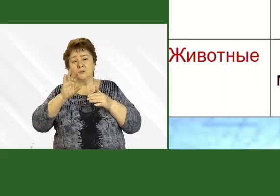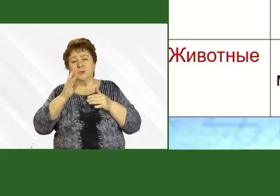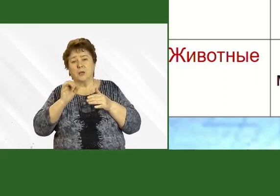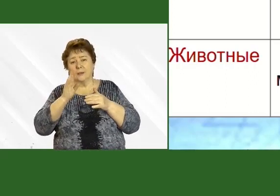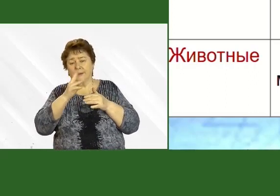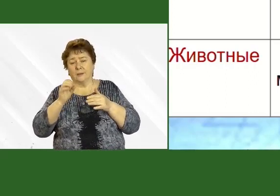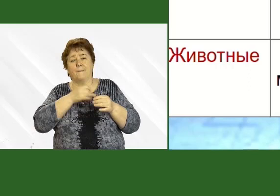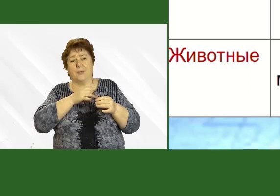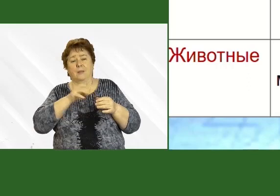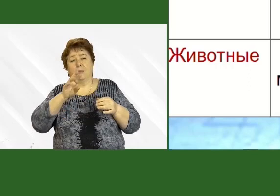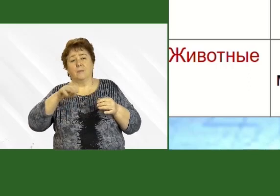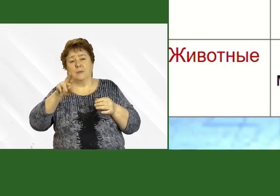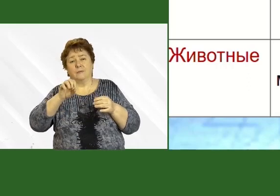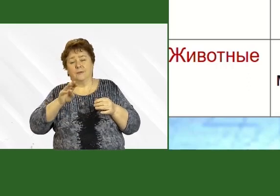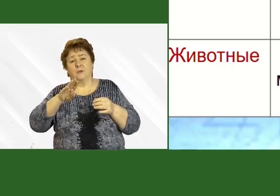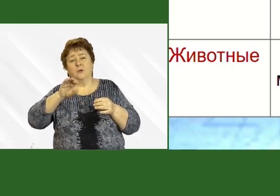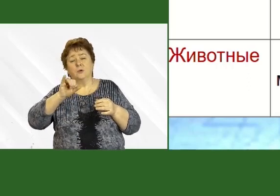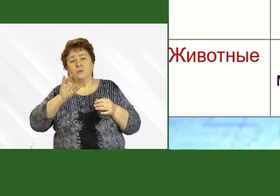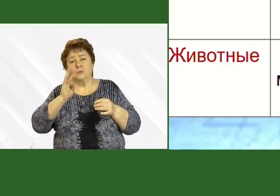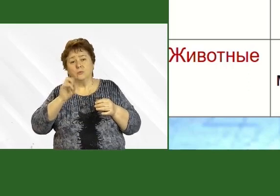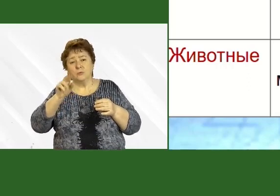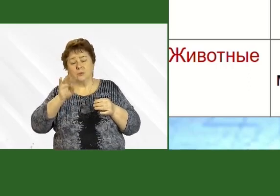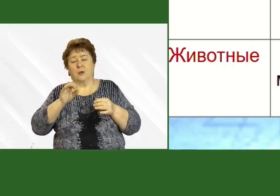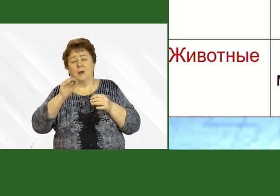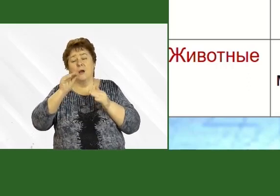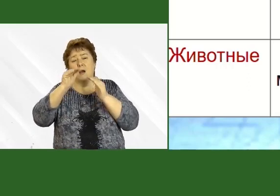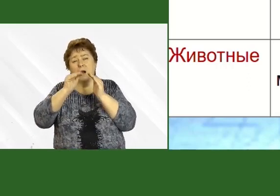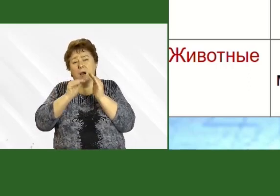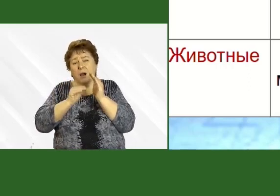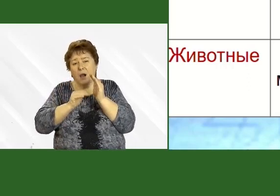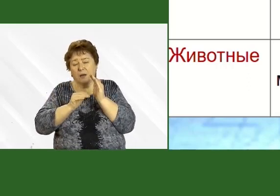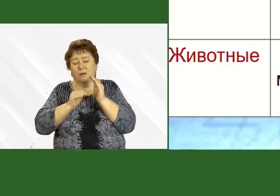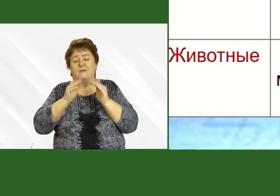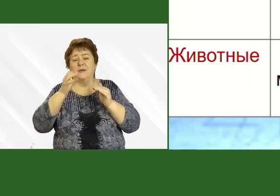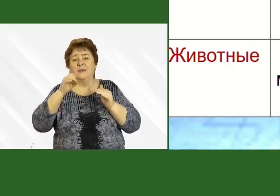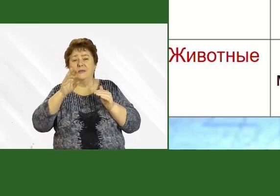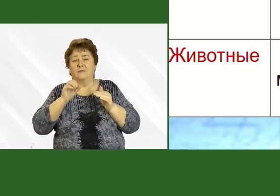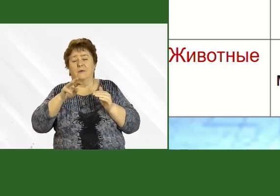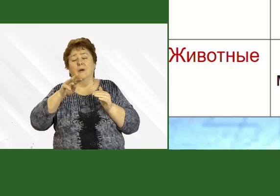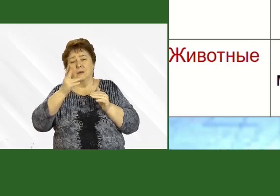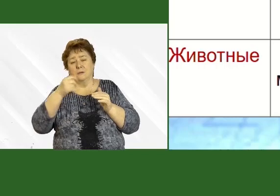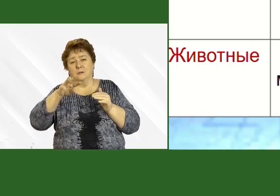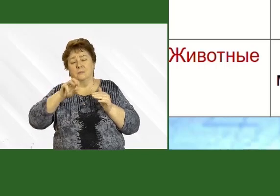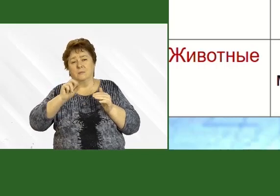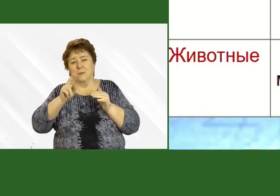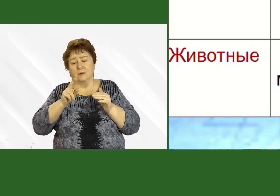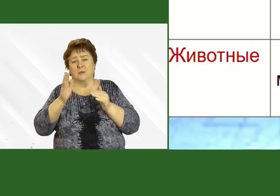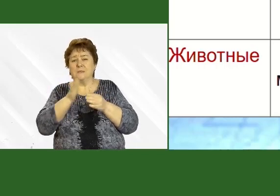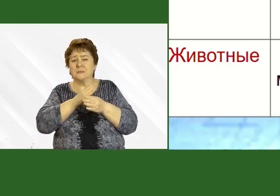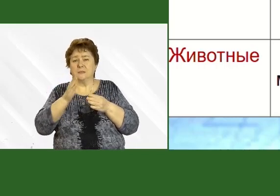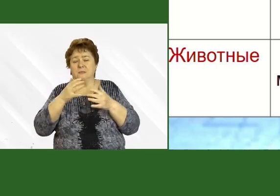белый медведь тундра карликовое la полярный мак среди